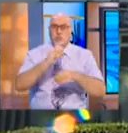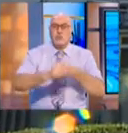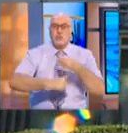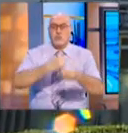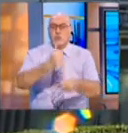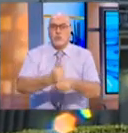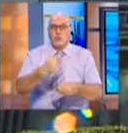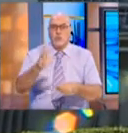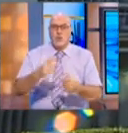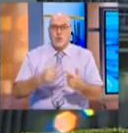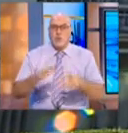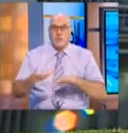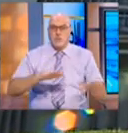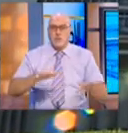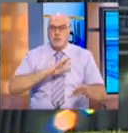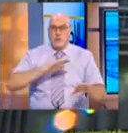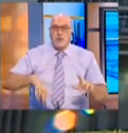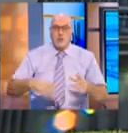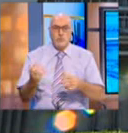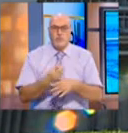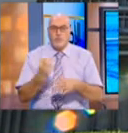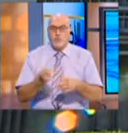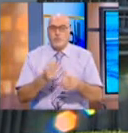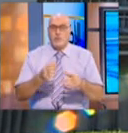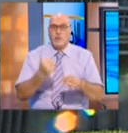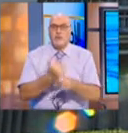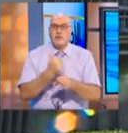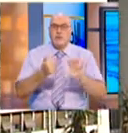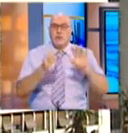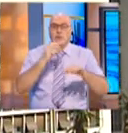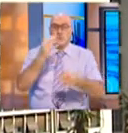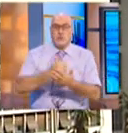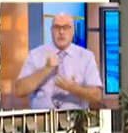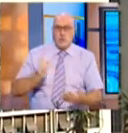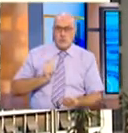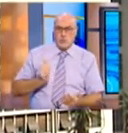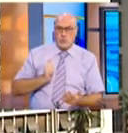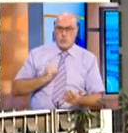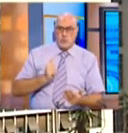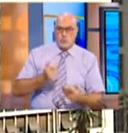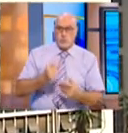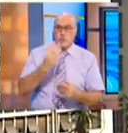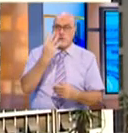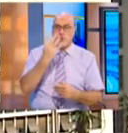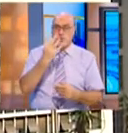مدى تقدم التحضيرات الخاصة بالاحتفالات بالذكرى 60 للاستقلال، والتي تنطلق أمسية